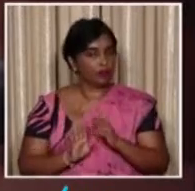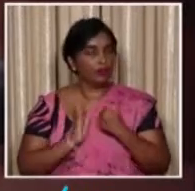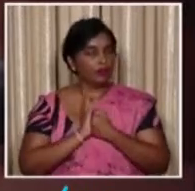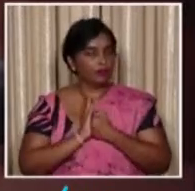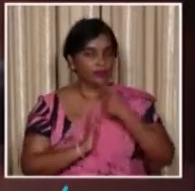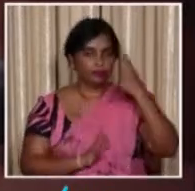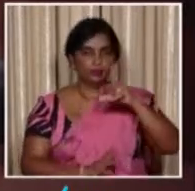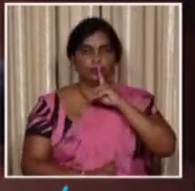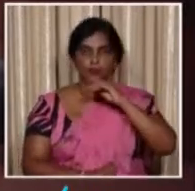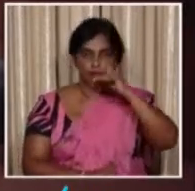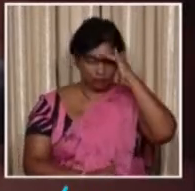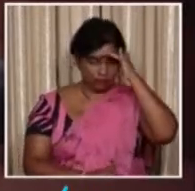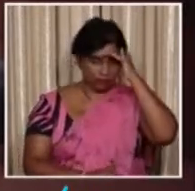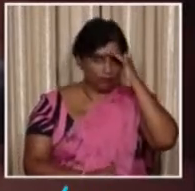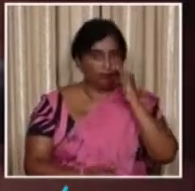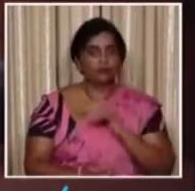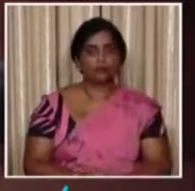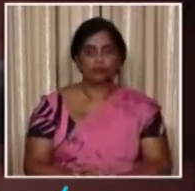नियोज्य कथानायकतुमनि